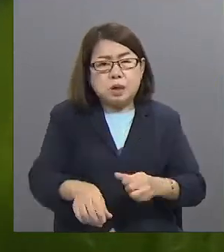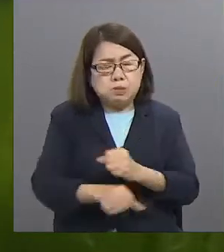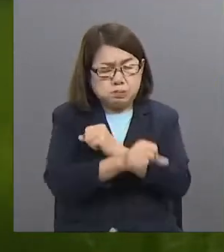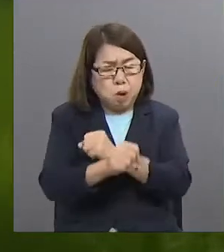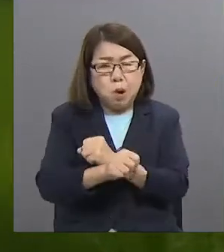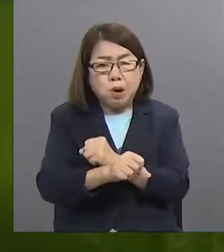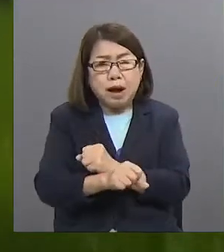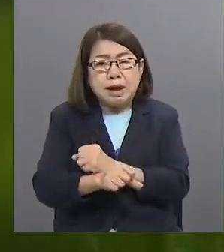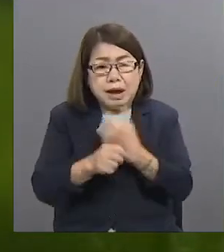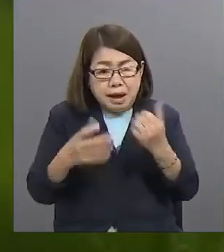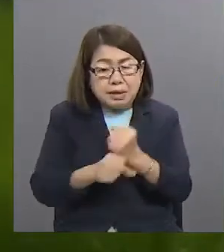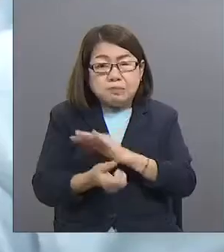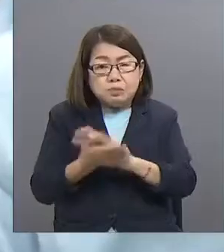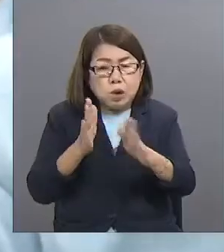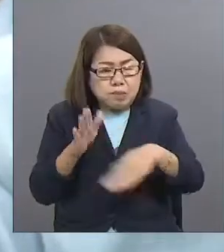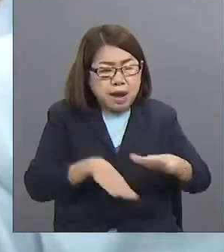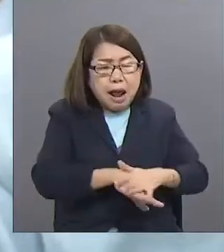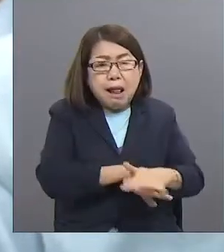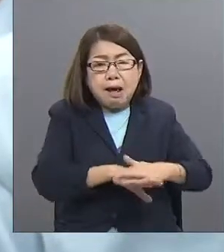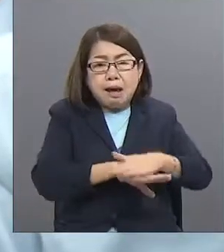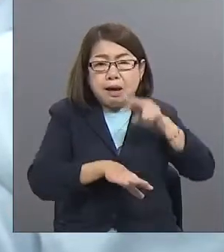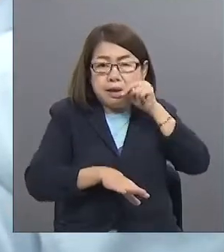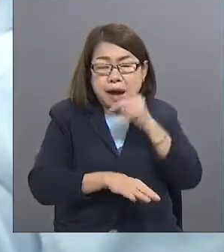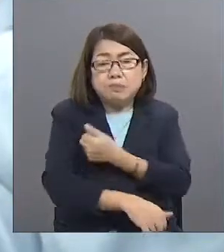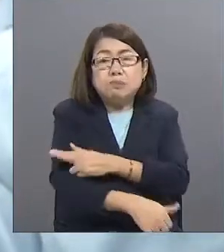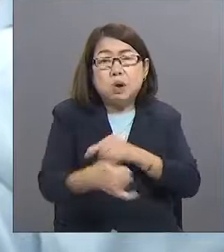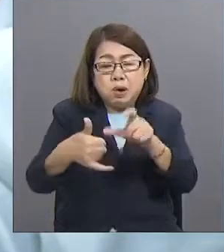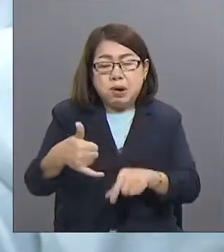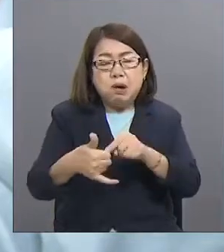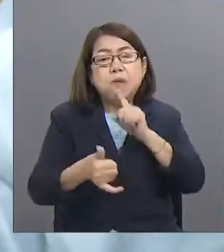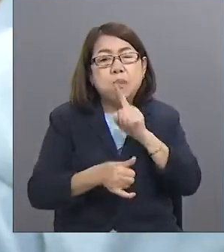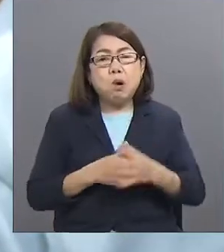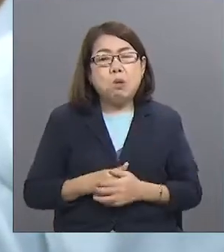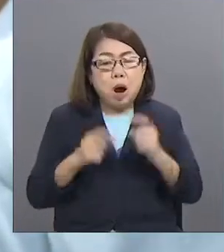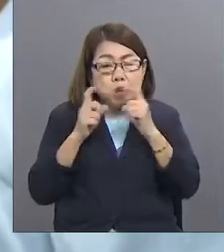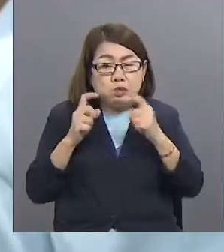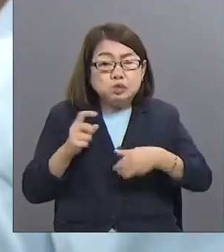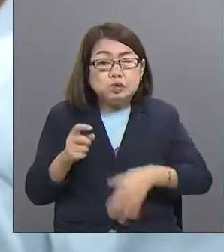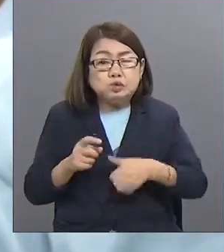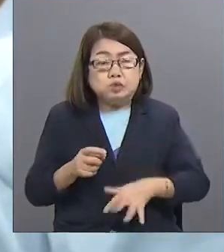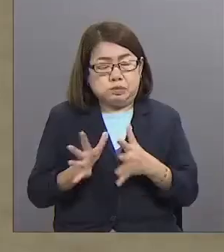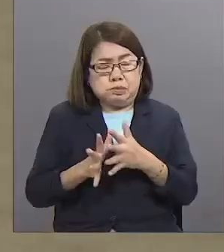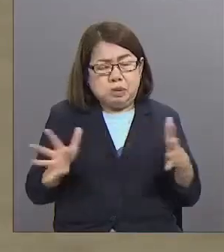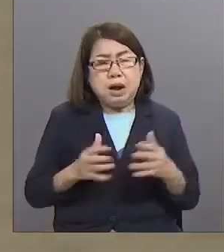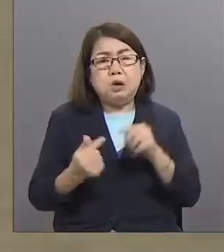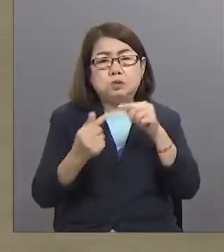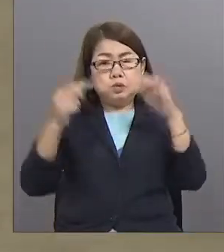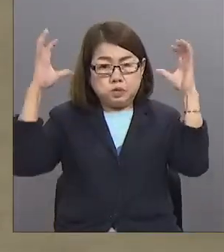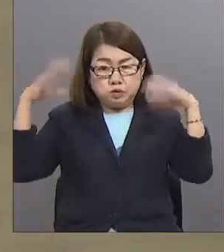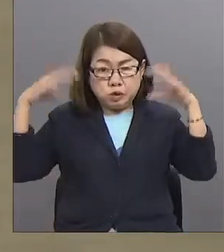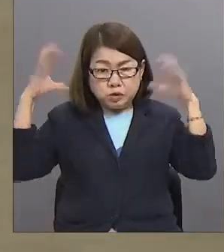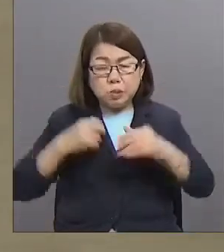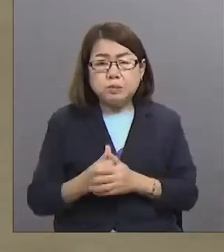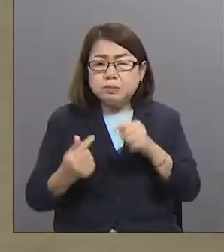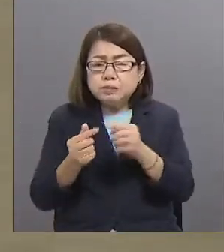รุโนทองรองผู้อำนวยการสำนักป้องกันควบคุมโรคที่1ระบุว่าโรคฉี่หนูเป็นโรคที่พบมากในช่วงฤดูฝนส่วนมากพ